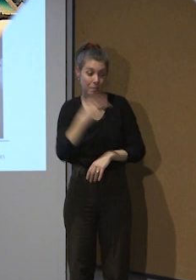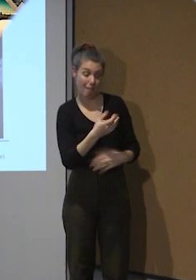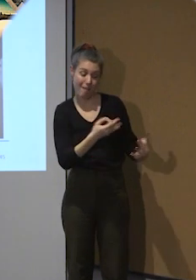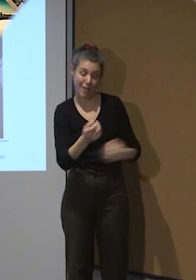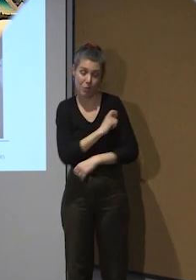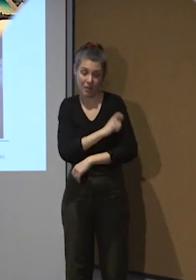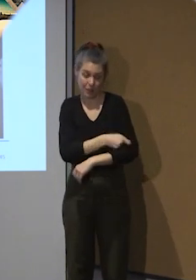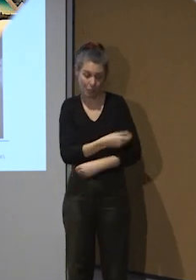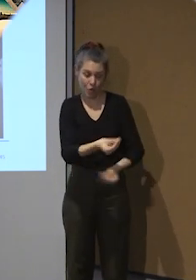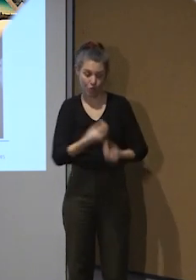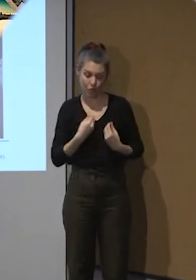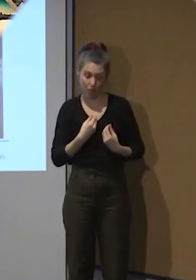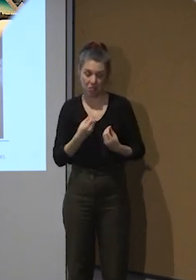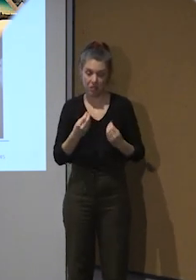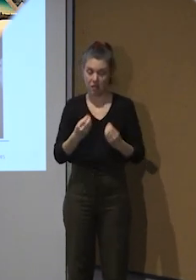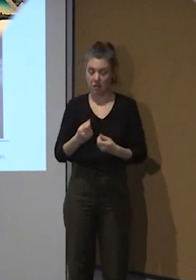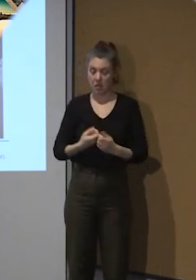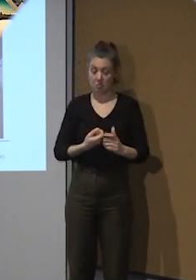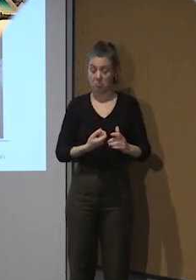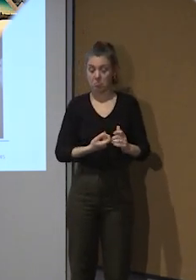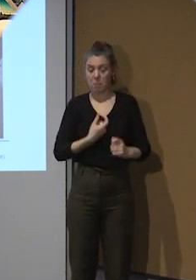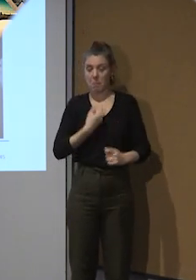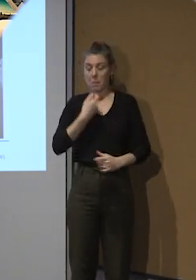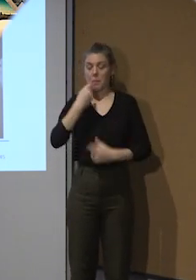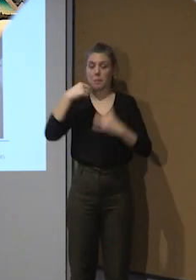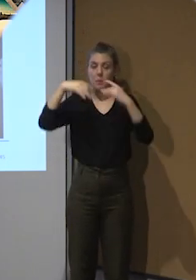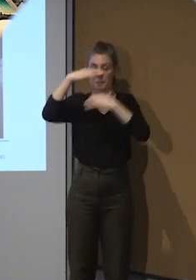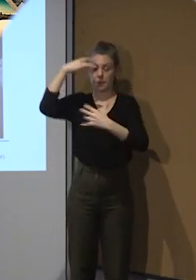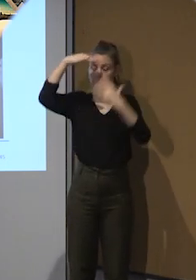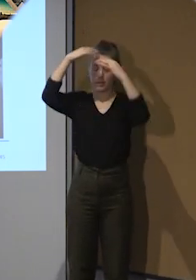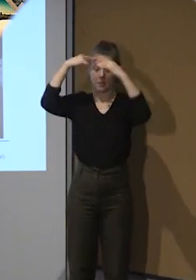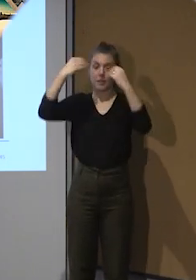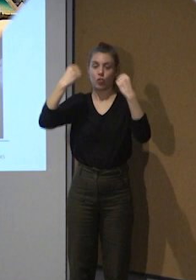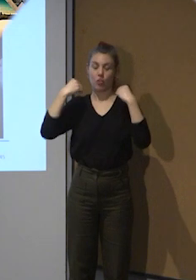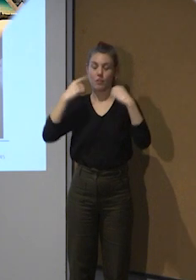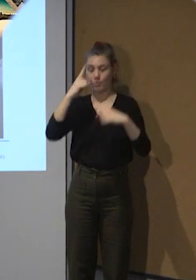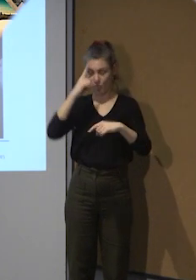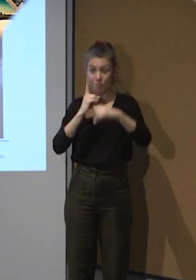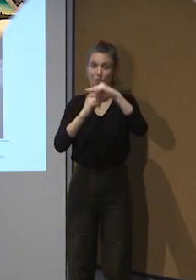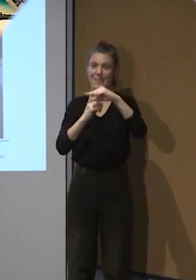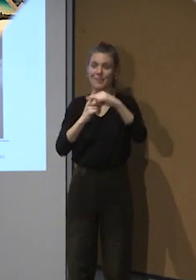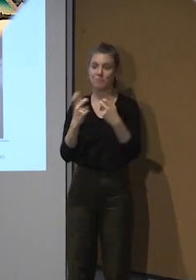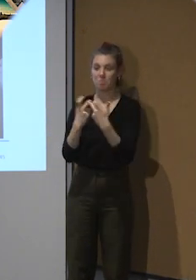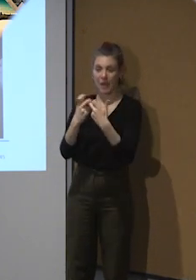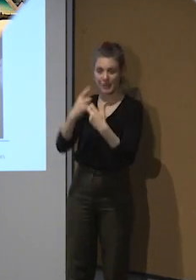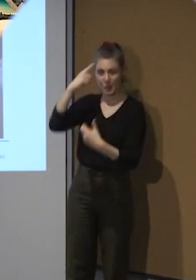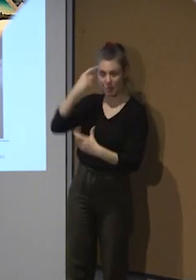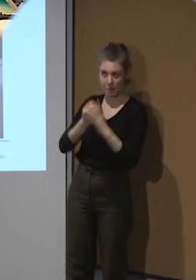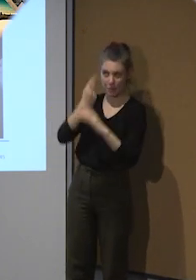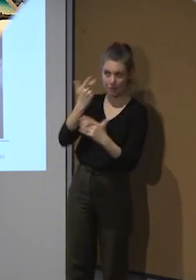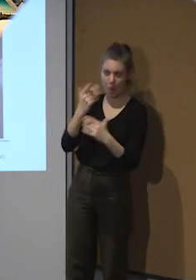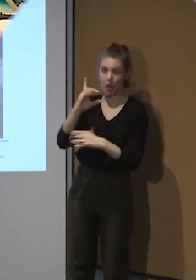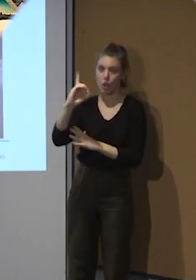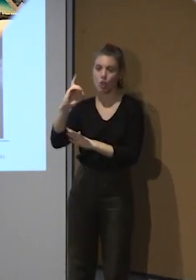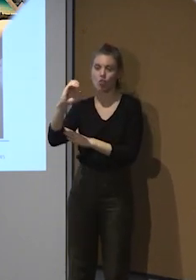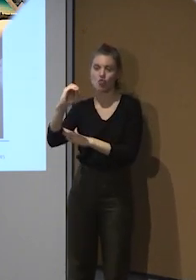à la libération de certaines substances qui s'appellent de neurotransmetteurs, notamment la dopamine. La dopamine, c'est ce qui fait partie du circuit de